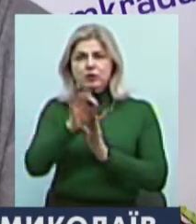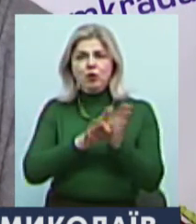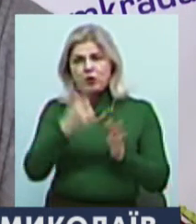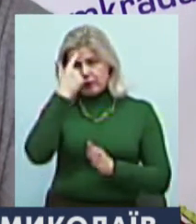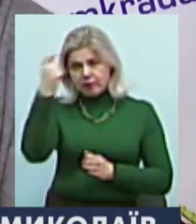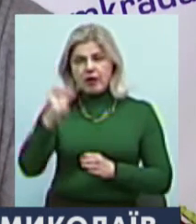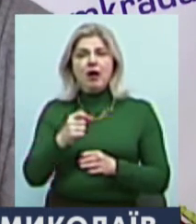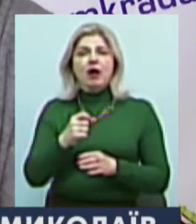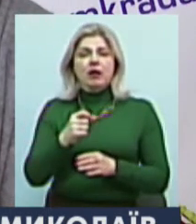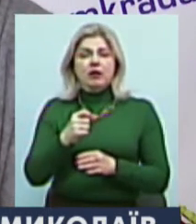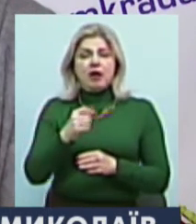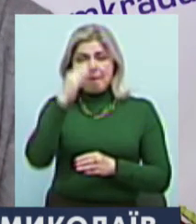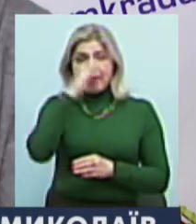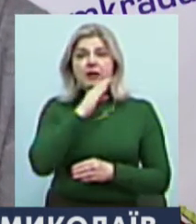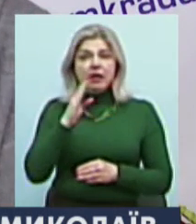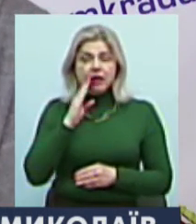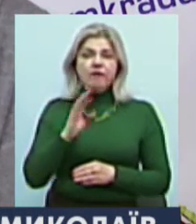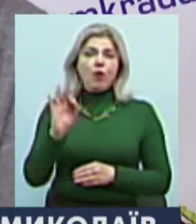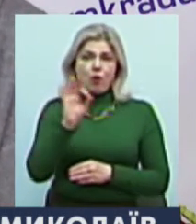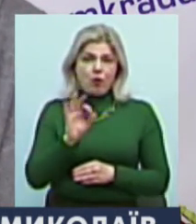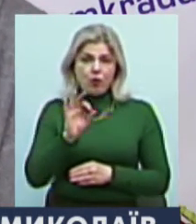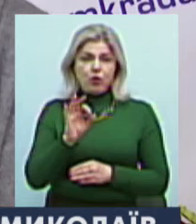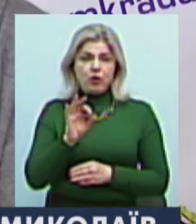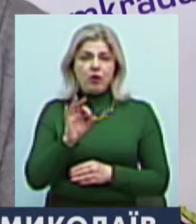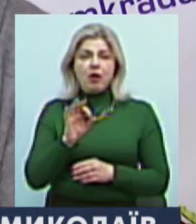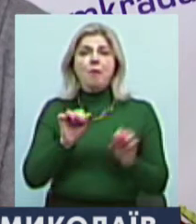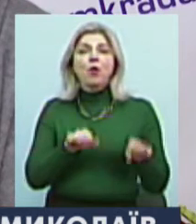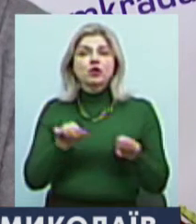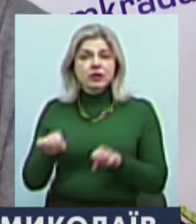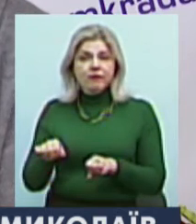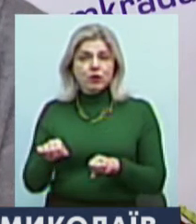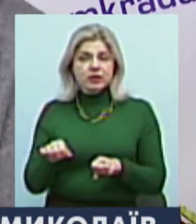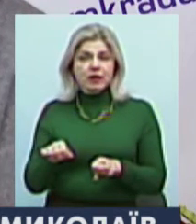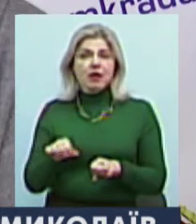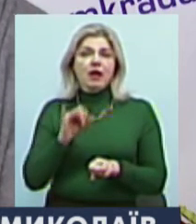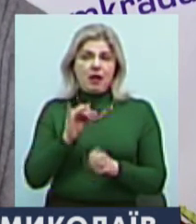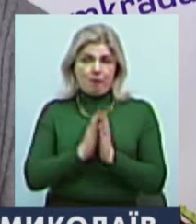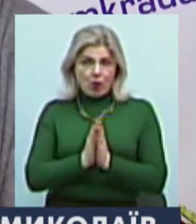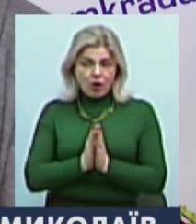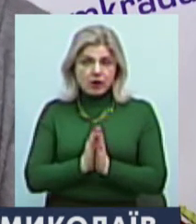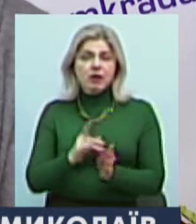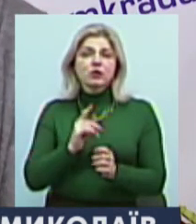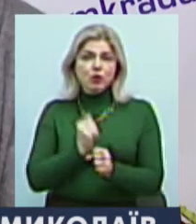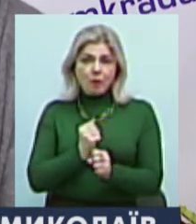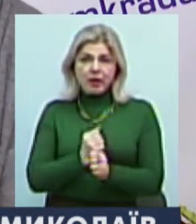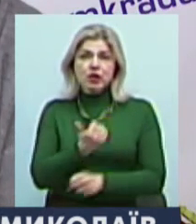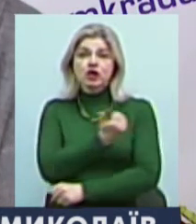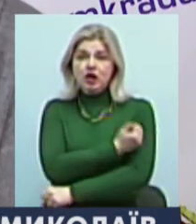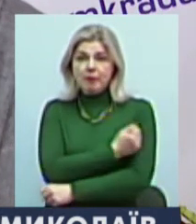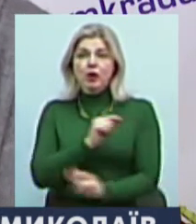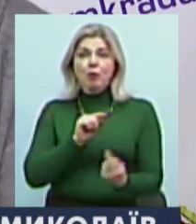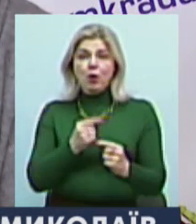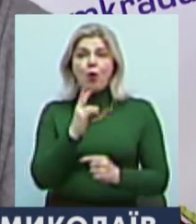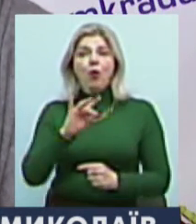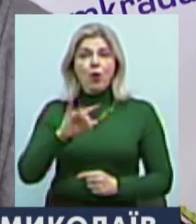керівників, батьків щодо можливості і з проханням зробити щеплення проти